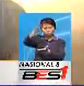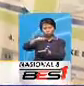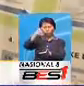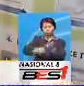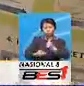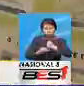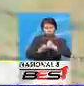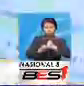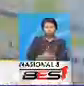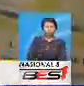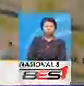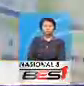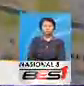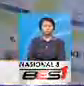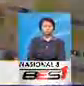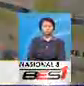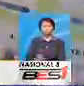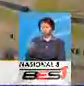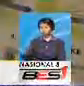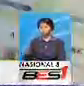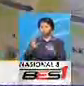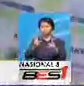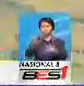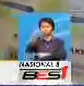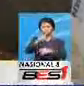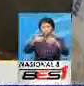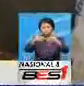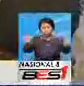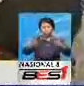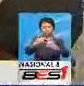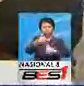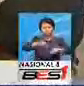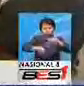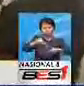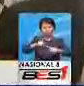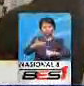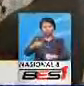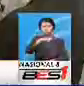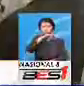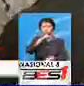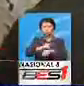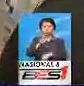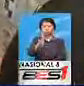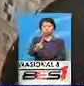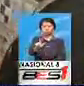ini. Beliau merasmikan Hari Terbuka Makmal Pengurusan Sisa Pepejal di Ibu Negara.